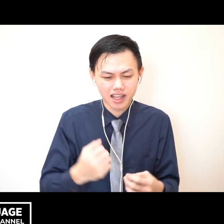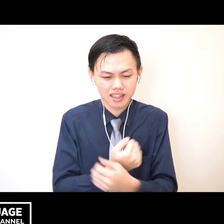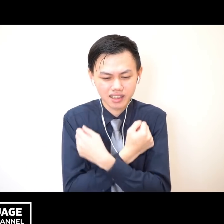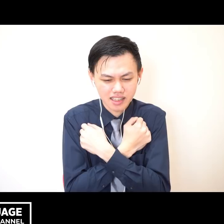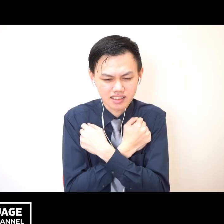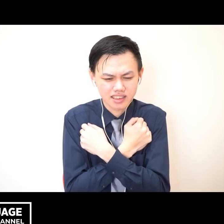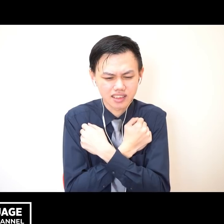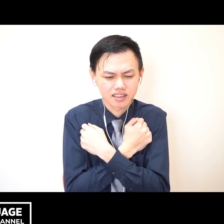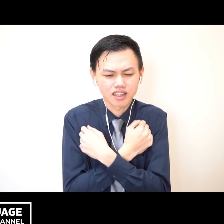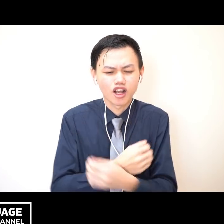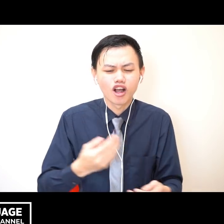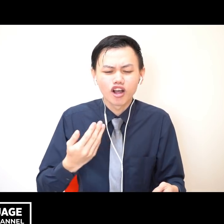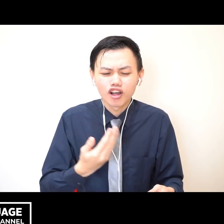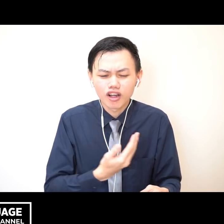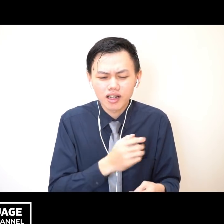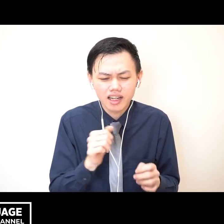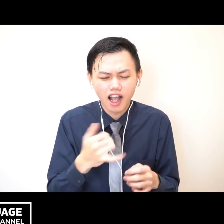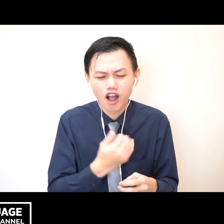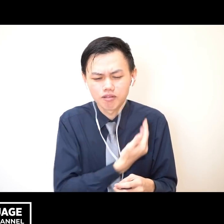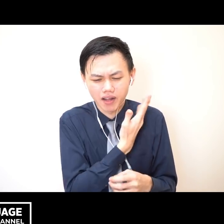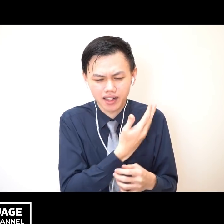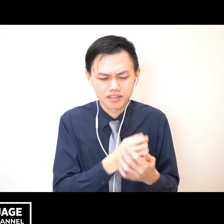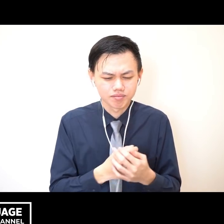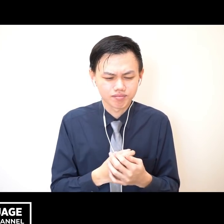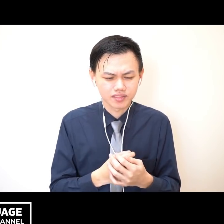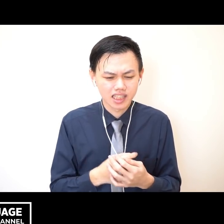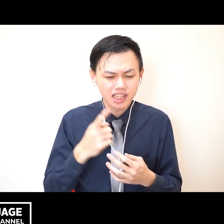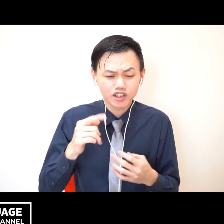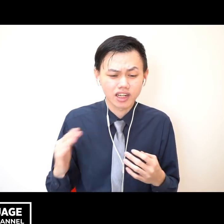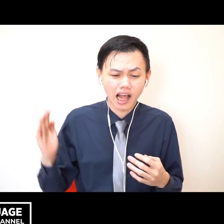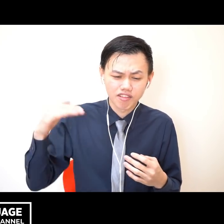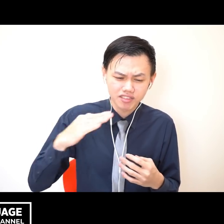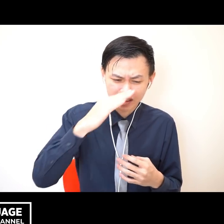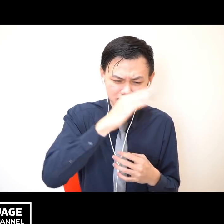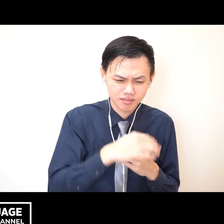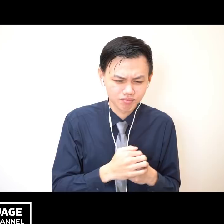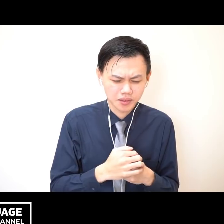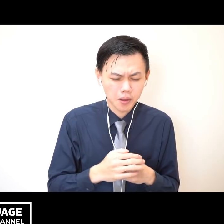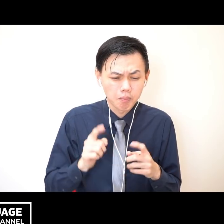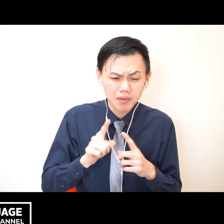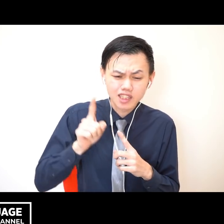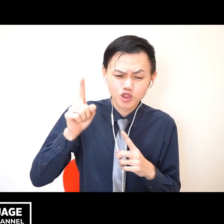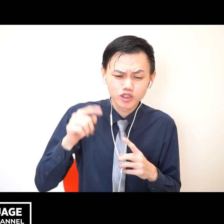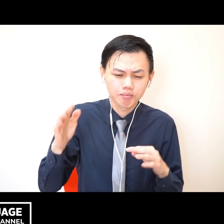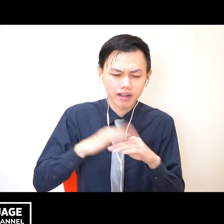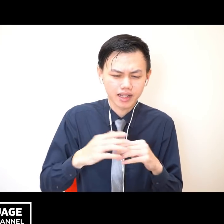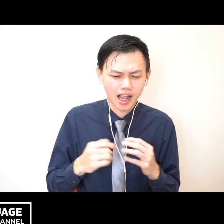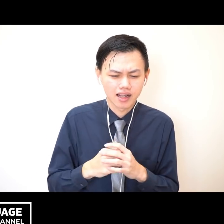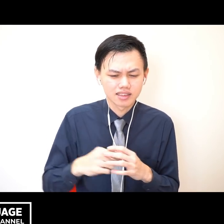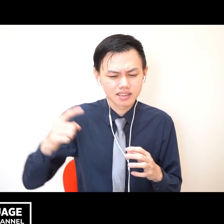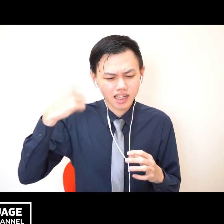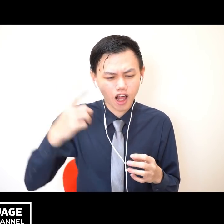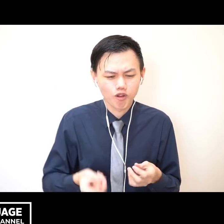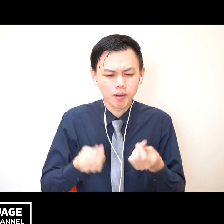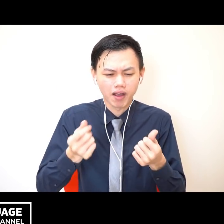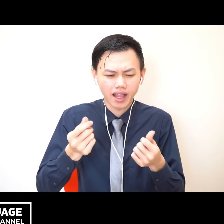Tuhan tunjukkan kepada kita selalu mau membayar harga. Relationship untuk membangun, untuk